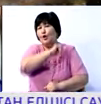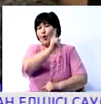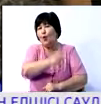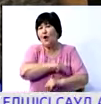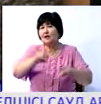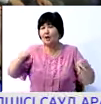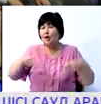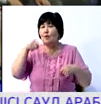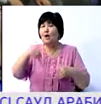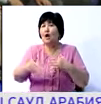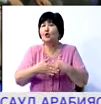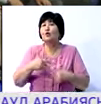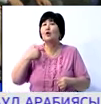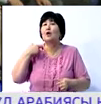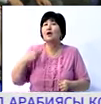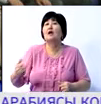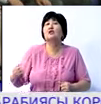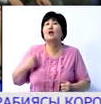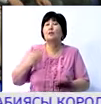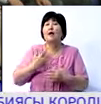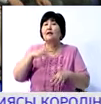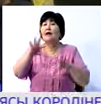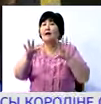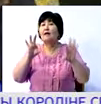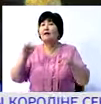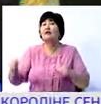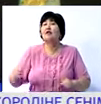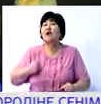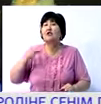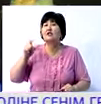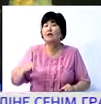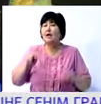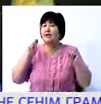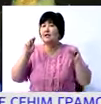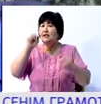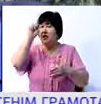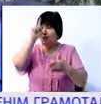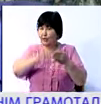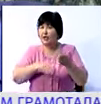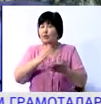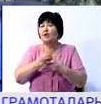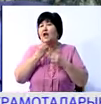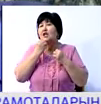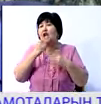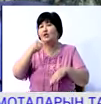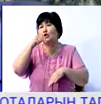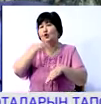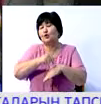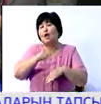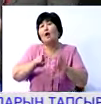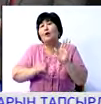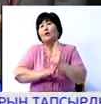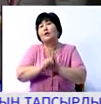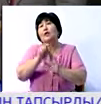құрылымда 1000-ға жуық жауынгер бар. Сайдың тасындай іріктелген сарбаздар сертке берік болуға жеттігін жақсы түсінеді. Үдеден шығу